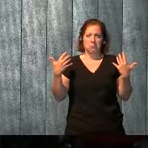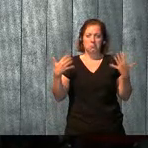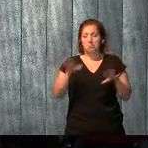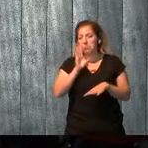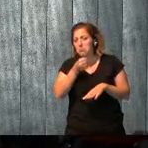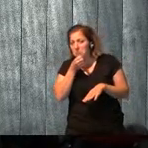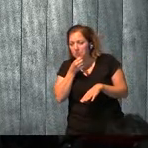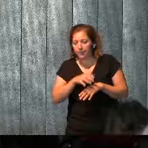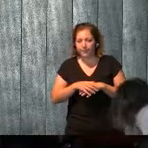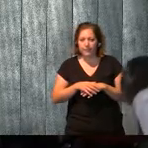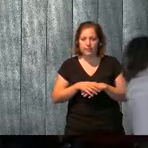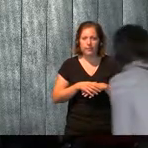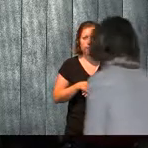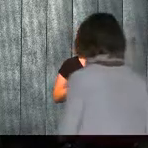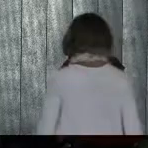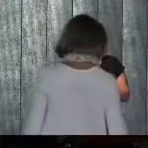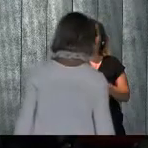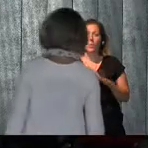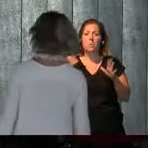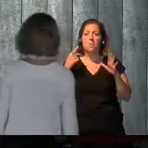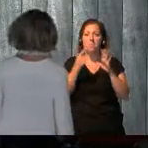micro. La démographie